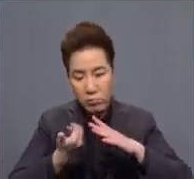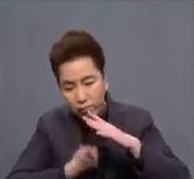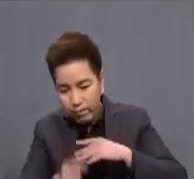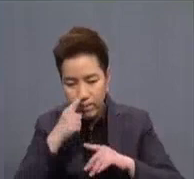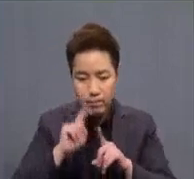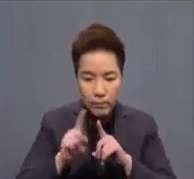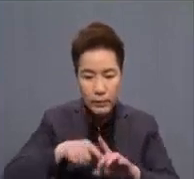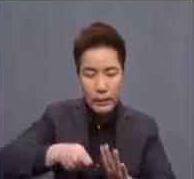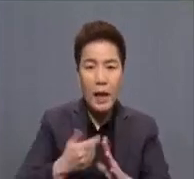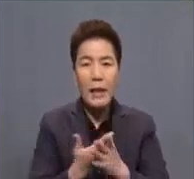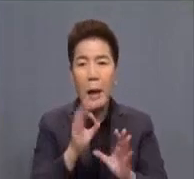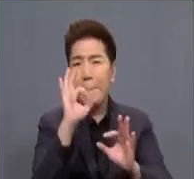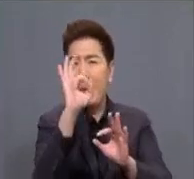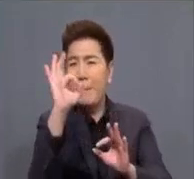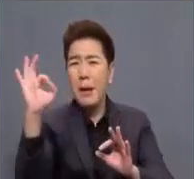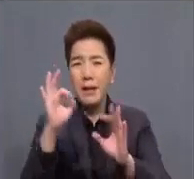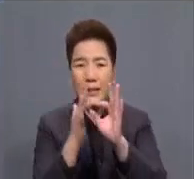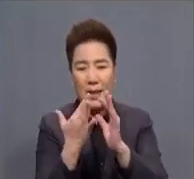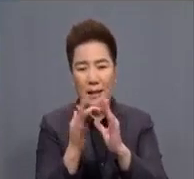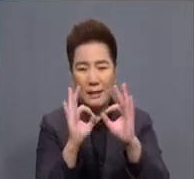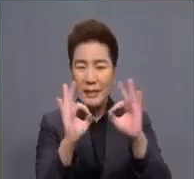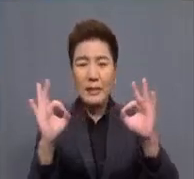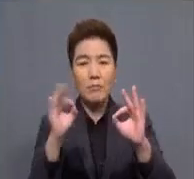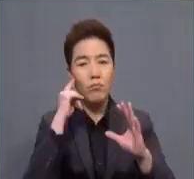้เงินเหรียญไปว่างั้นเถอะเหรียญก็เอานะ ไม่รู้เหรียญอะไรนะ